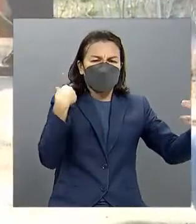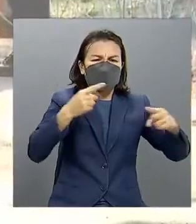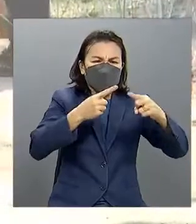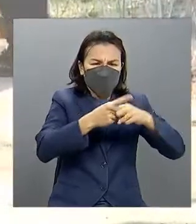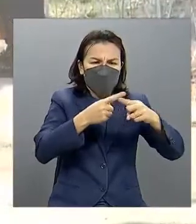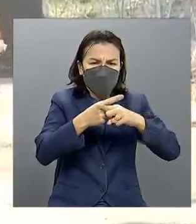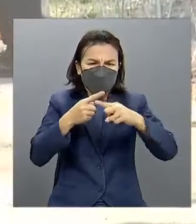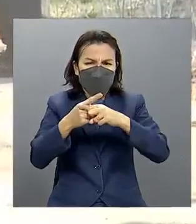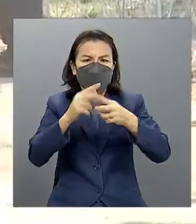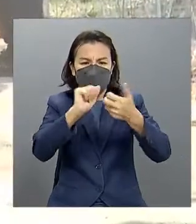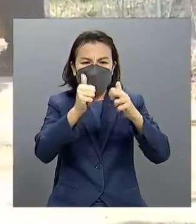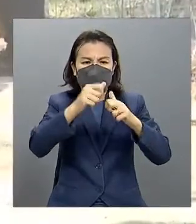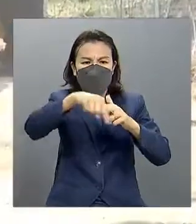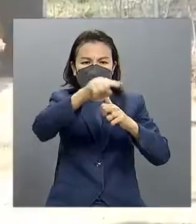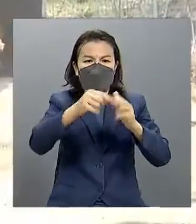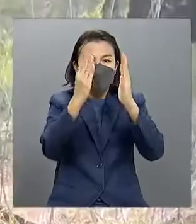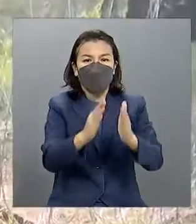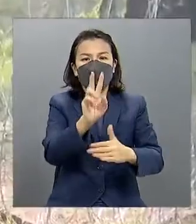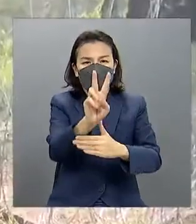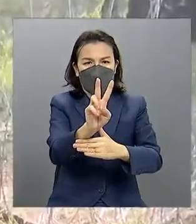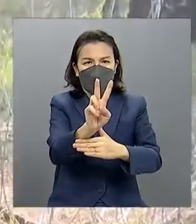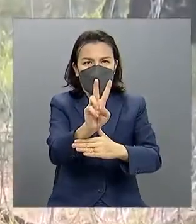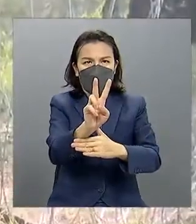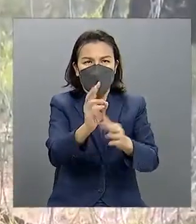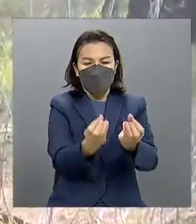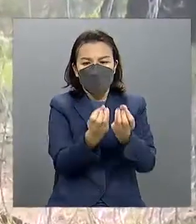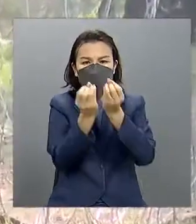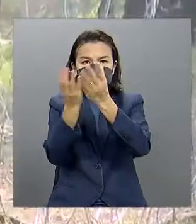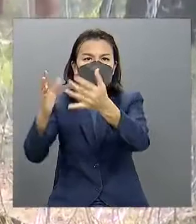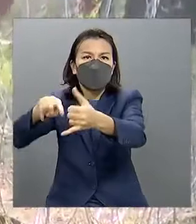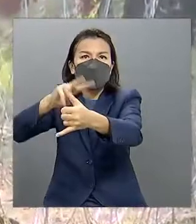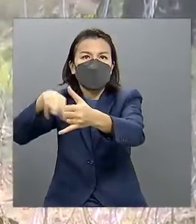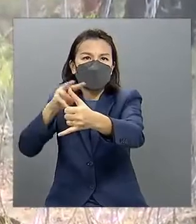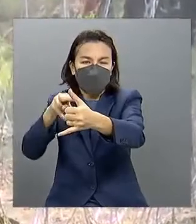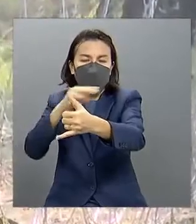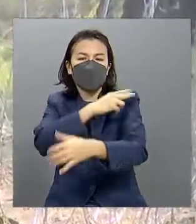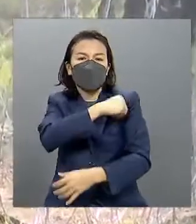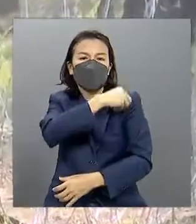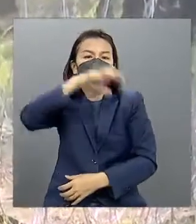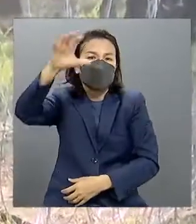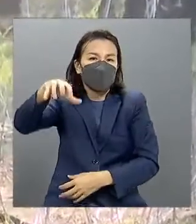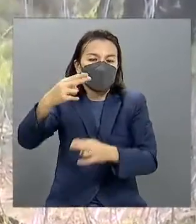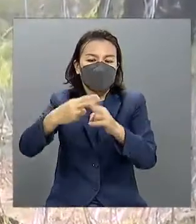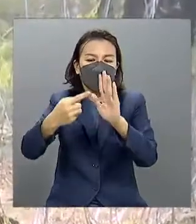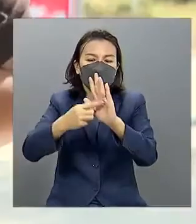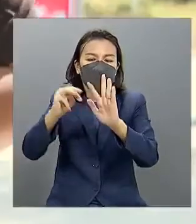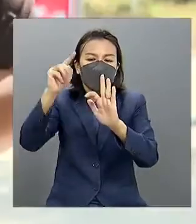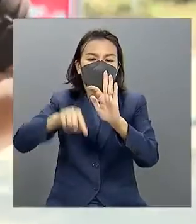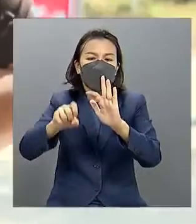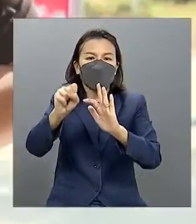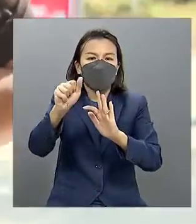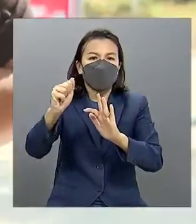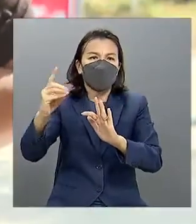ดังกล่าวนะครับจำนวน 2คนซึ่งได้ส่งตัวไปรับการรักษาที่โรงพยาบาลแม่สอดแล้วครับแต่